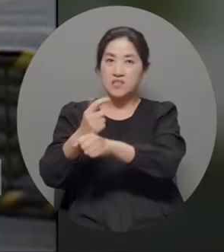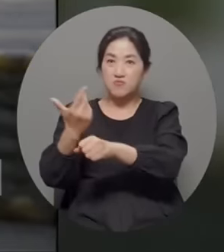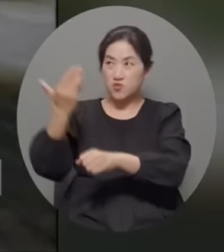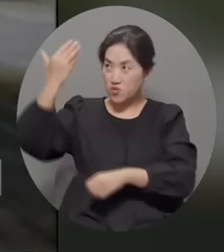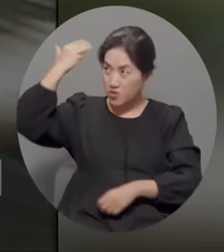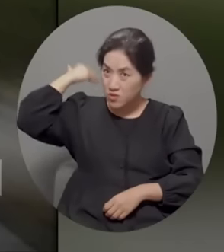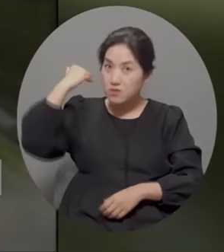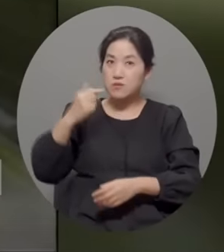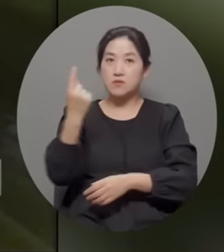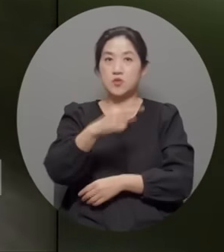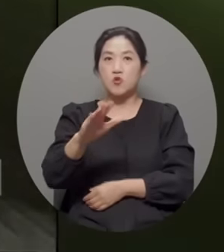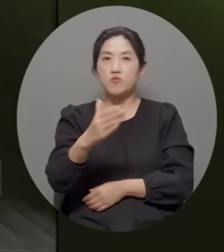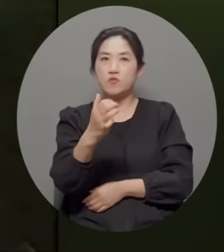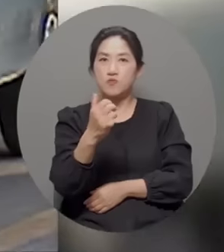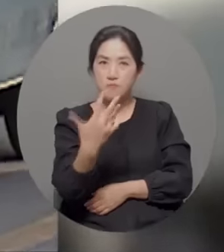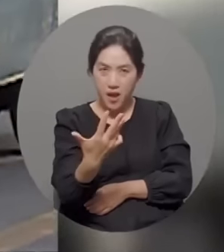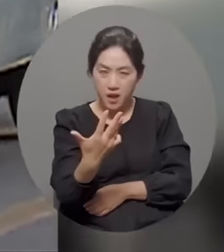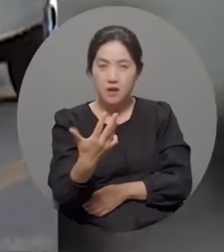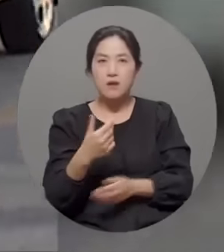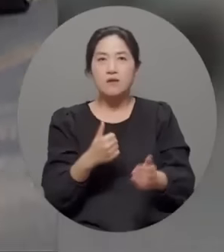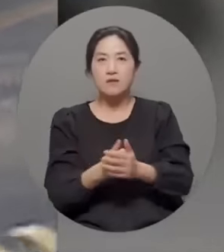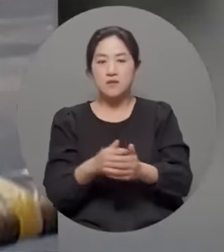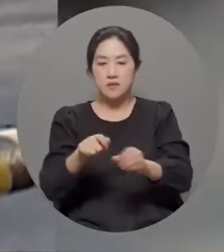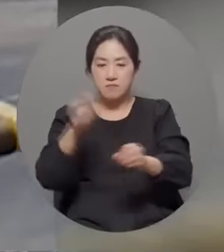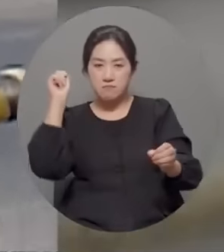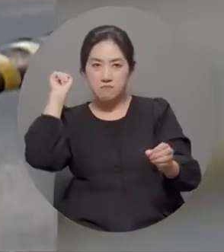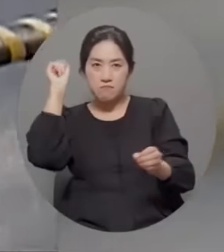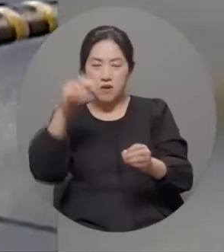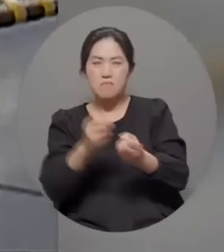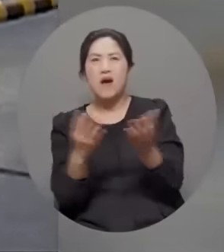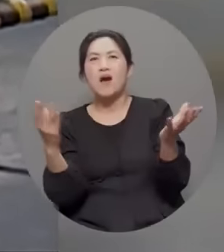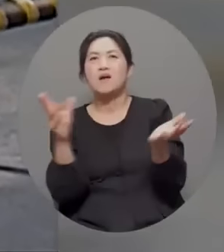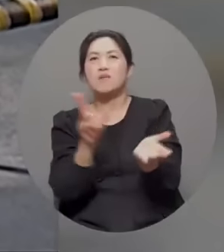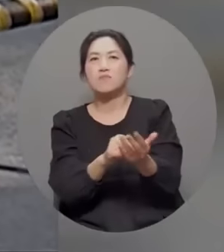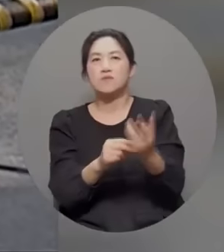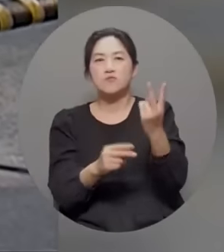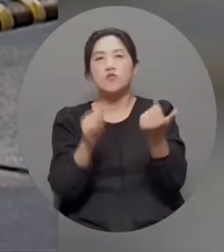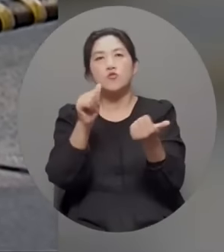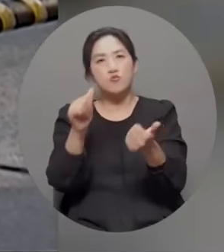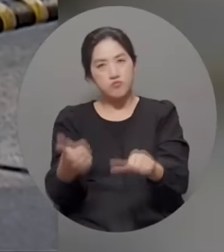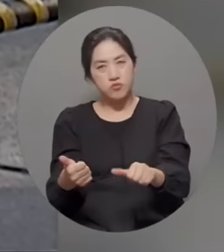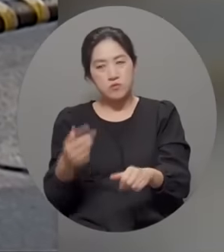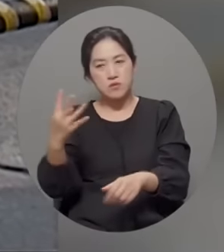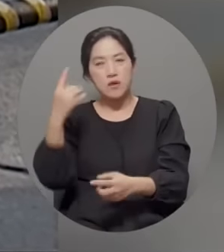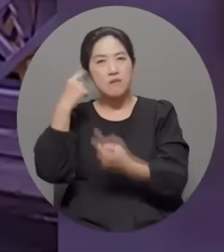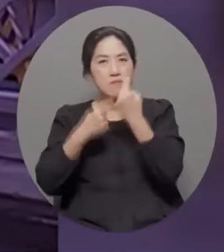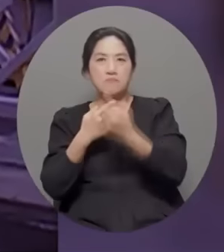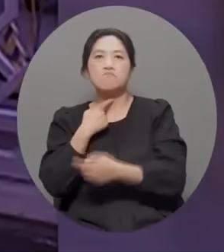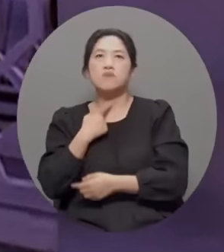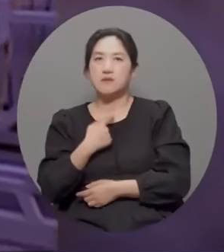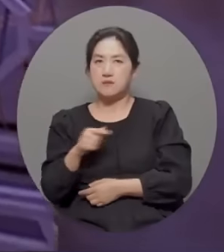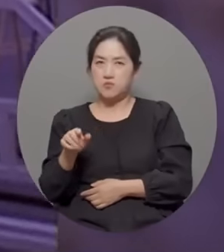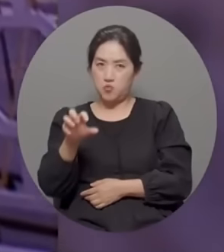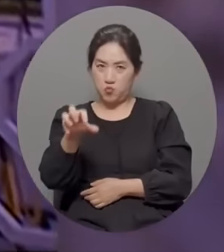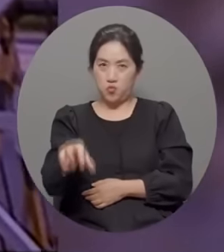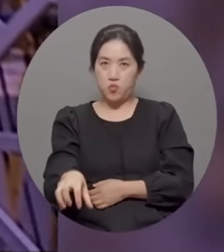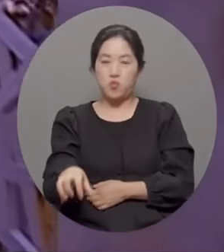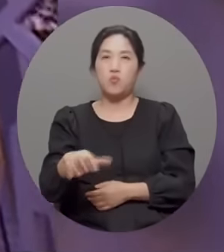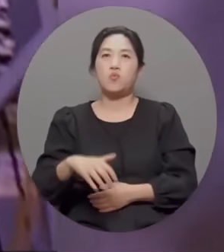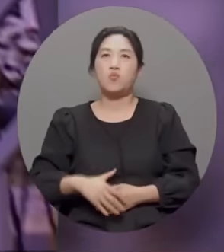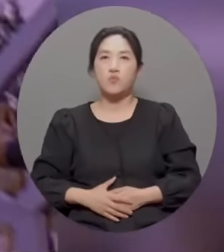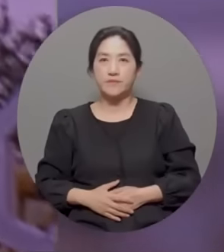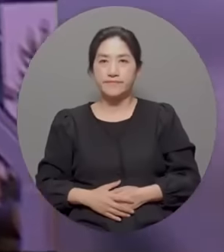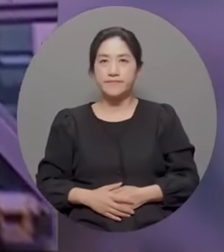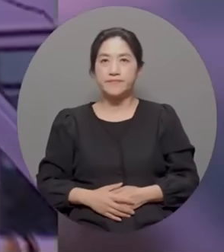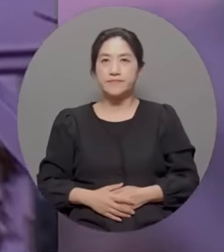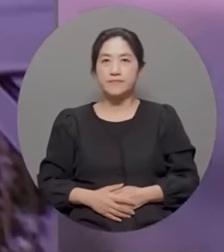지난 1998년에도 수류탄 폭발 사고로 2명이 숨지고 4명이 다쳤습니다. MBC 뉴스